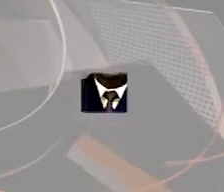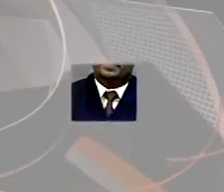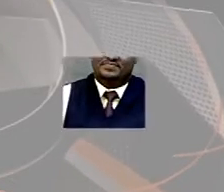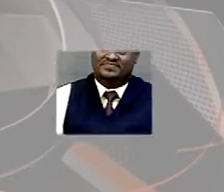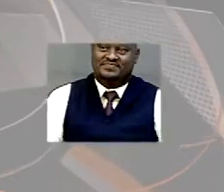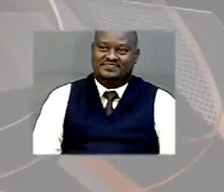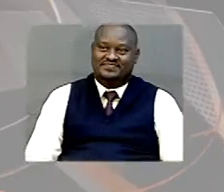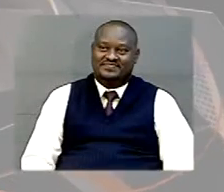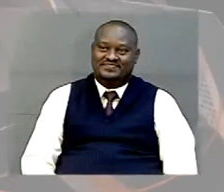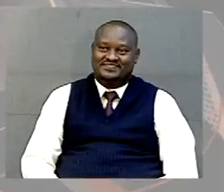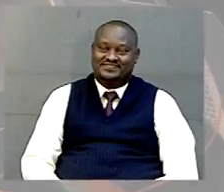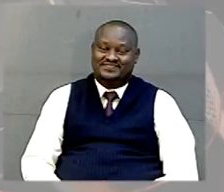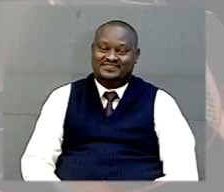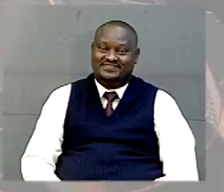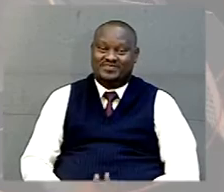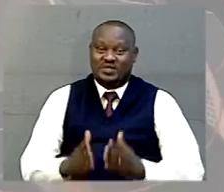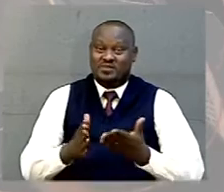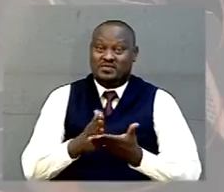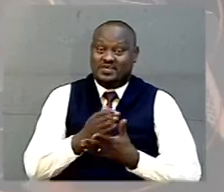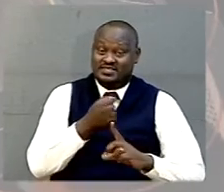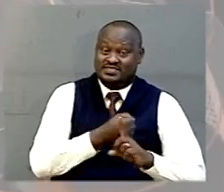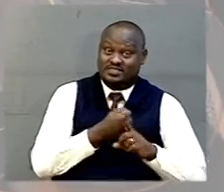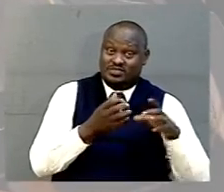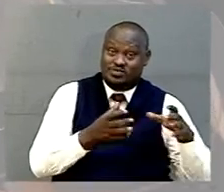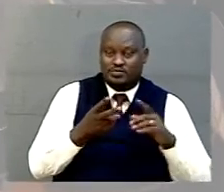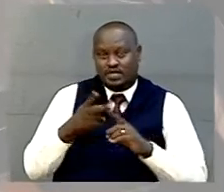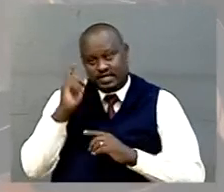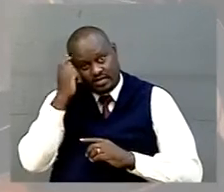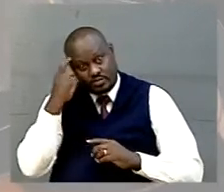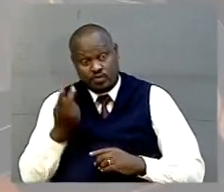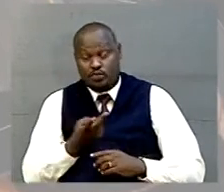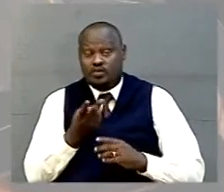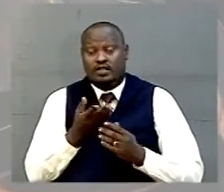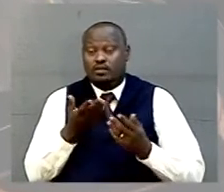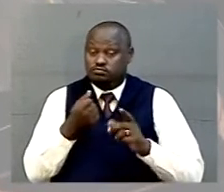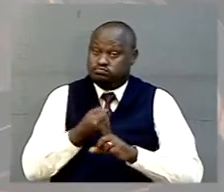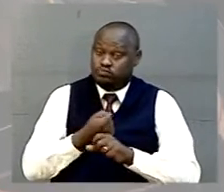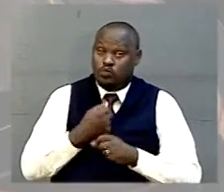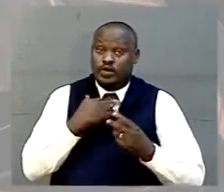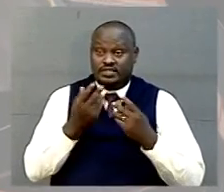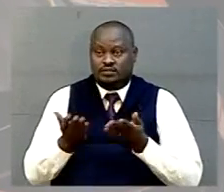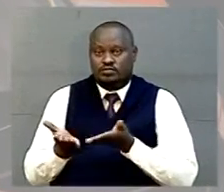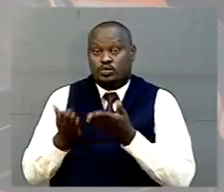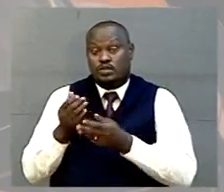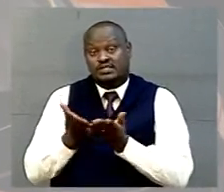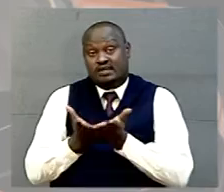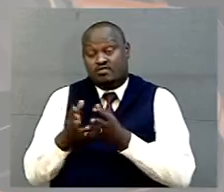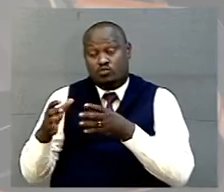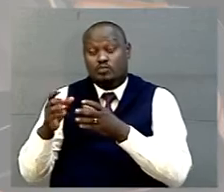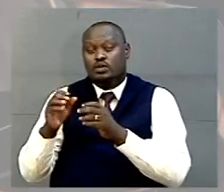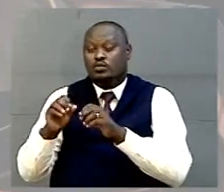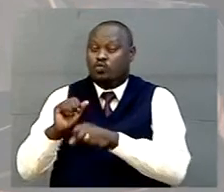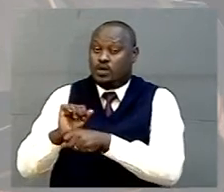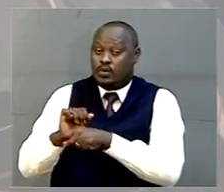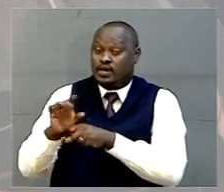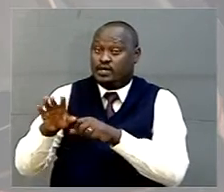eddembe ly'obuntu ne bannamawulire basabye gavumenti okukyusa mu mateeka naddala agaleetera emirimu gya bannamawulire okufaafaagana ng'entu